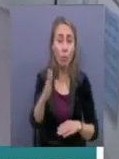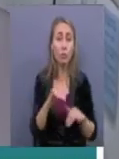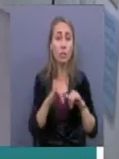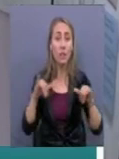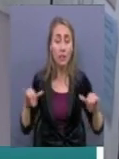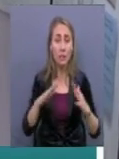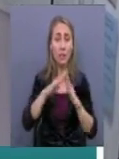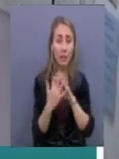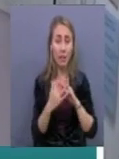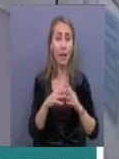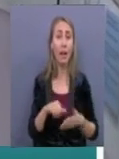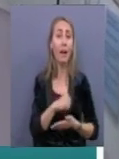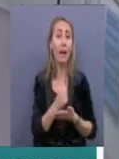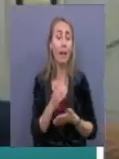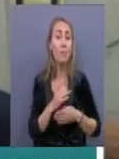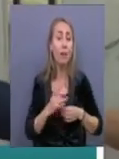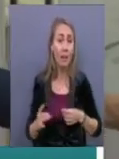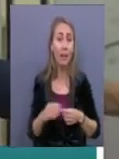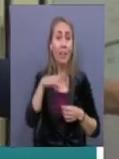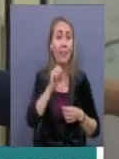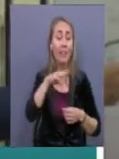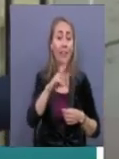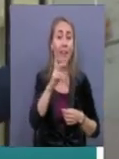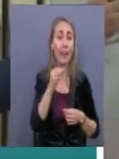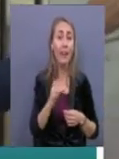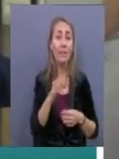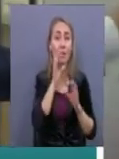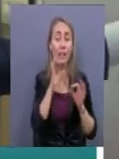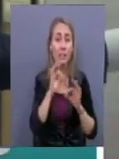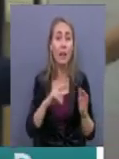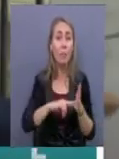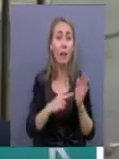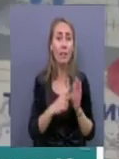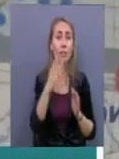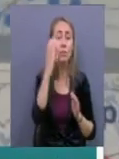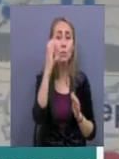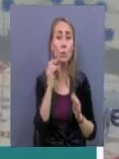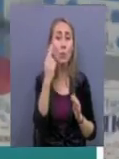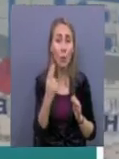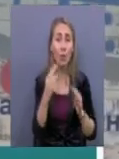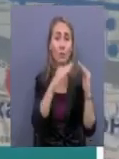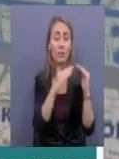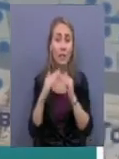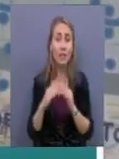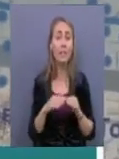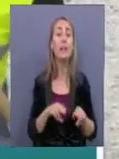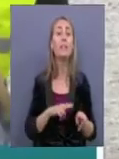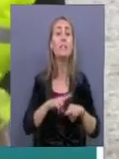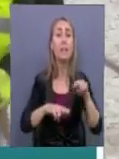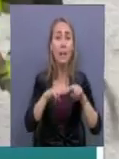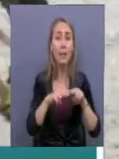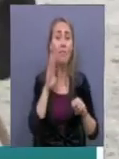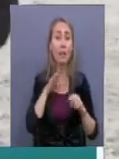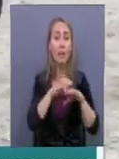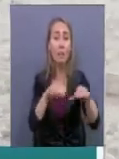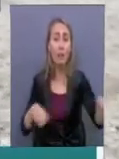даму жоспарына тоқталып, өзгеде әлеуметтік нысандар құрылысы және су, жол, электр желісін тарту жоспарларын баяндады. Қажымқан ауылында